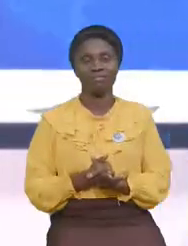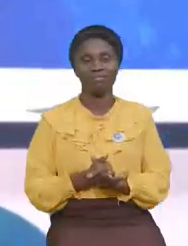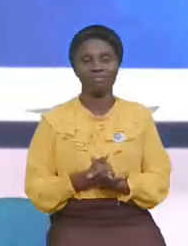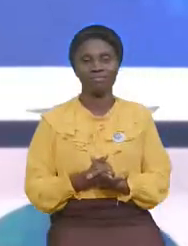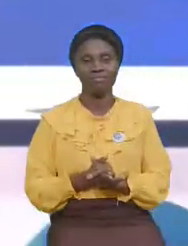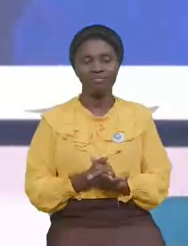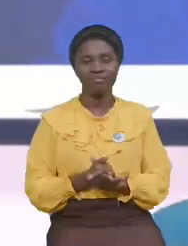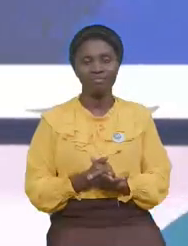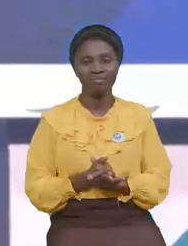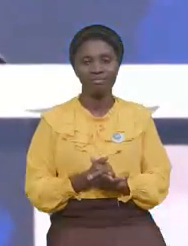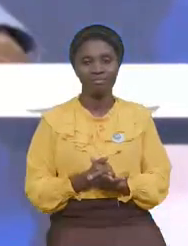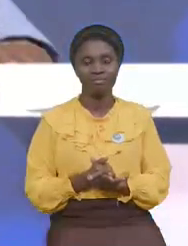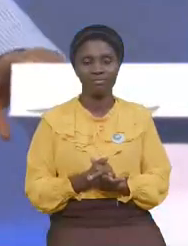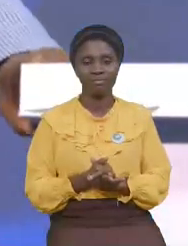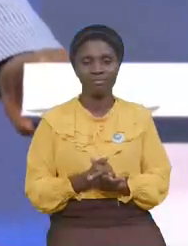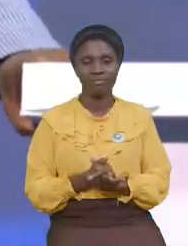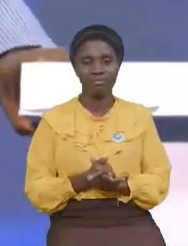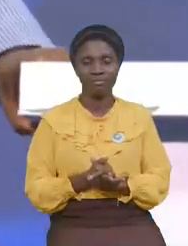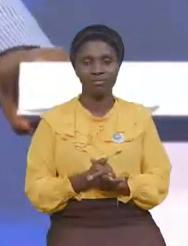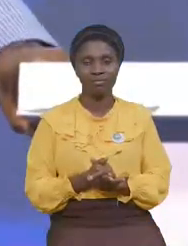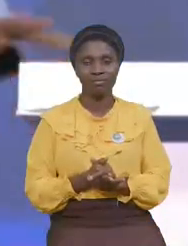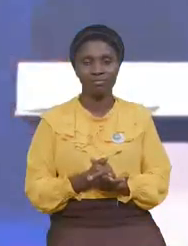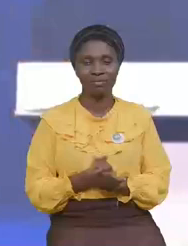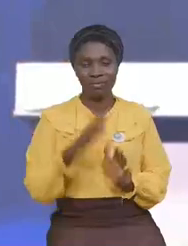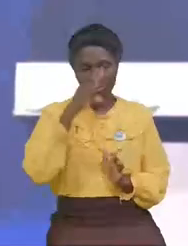publiquement devant tout le monde.